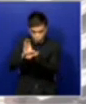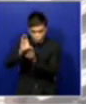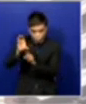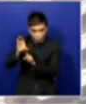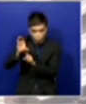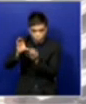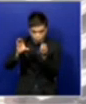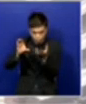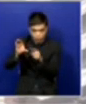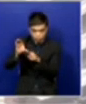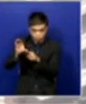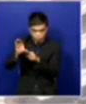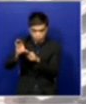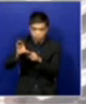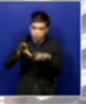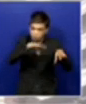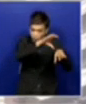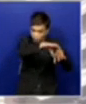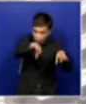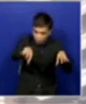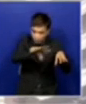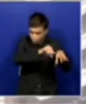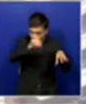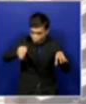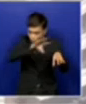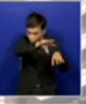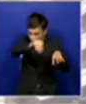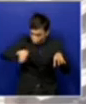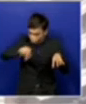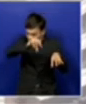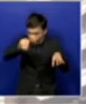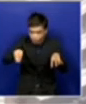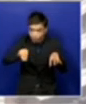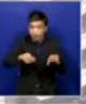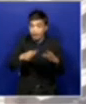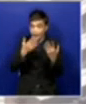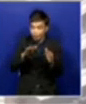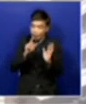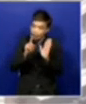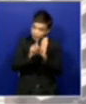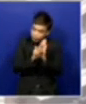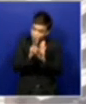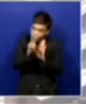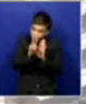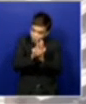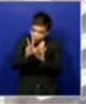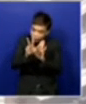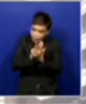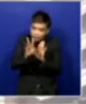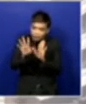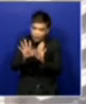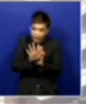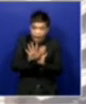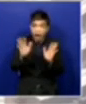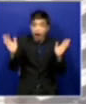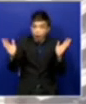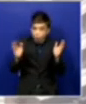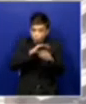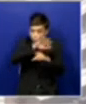จากงบประมาณหน่วยอื่นๆนะครับแต่ครั้งที่2 3 4 5เม็ดเงินรวมกัน